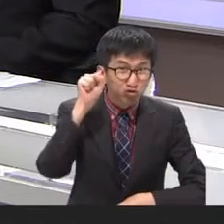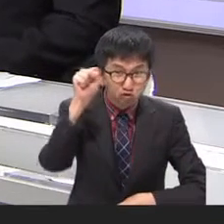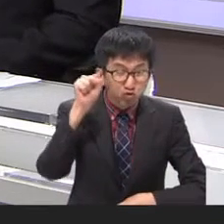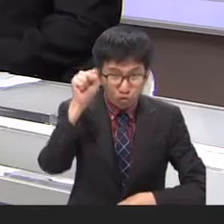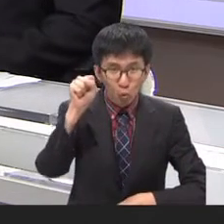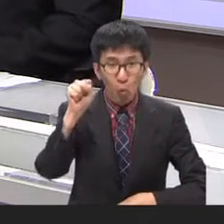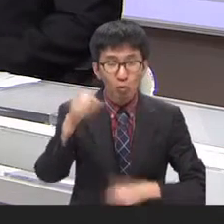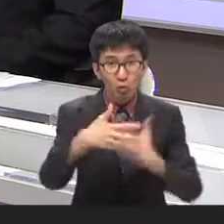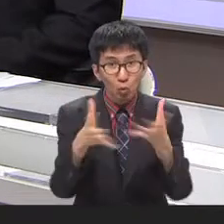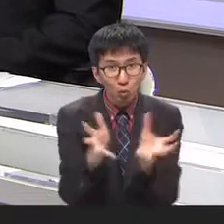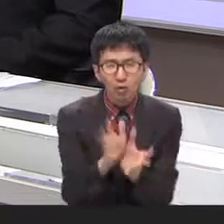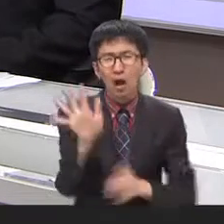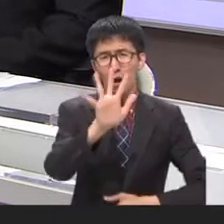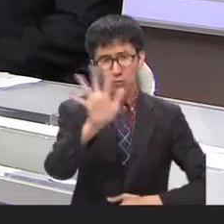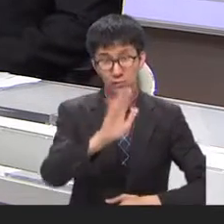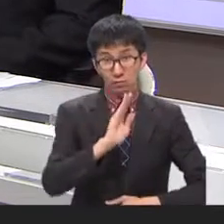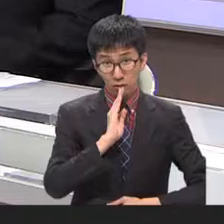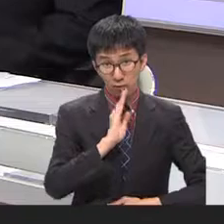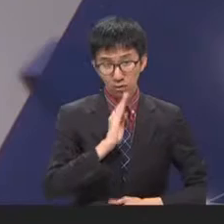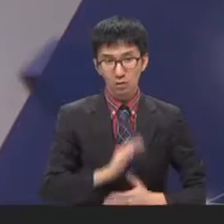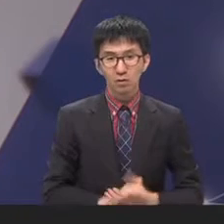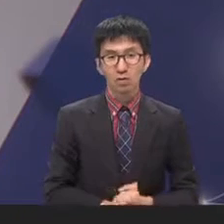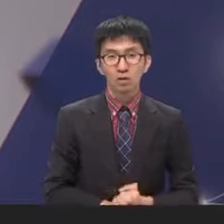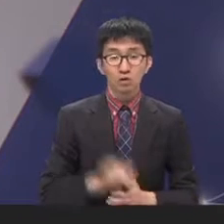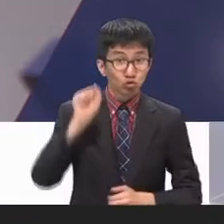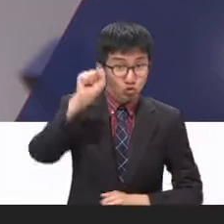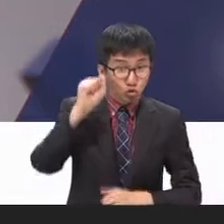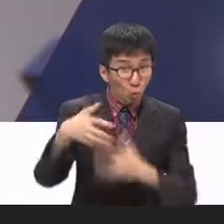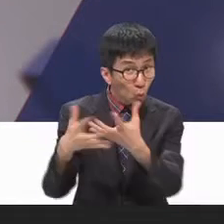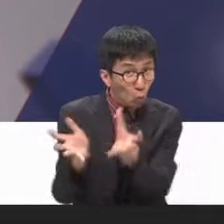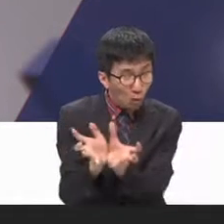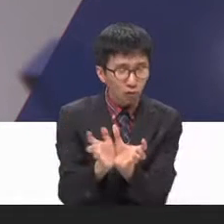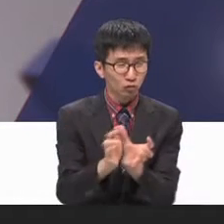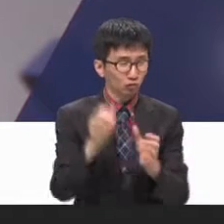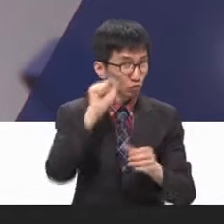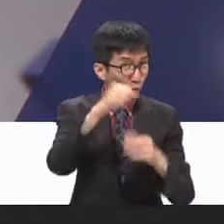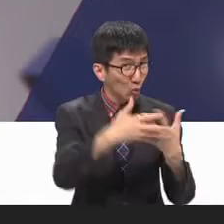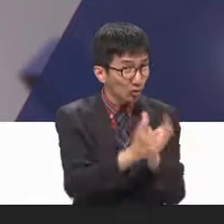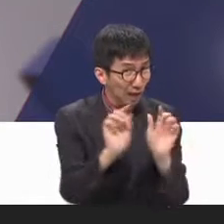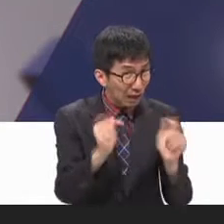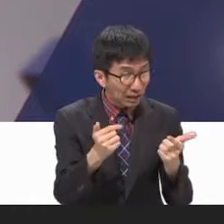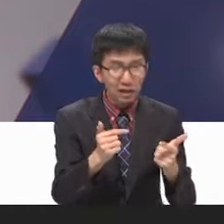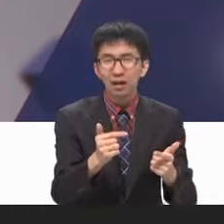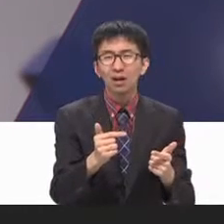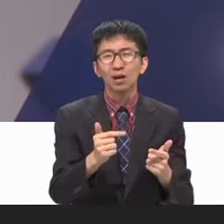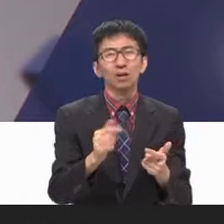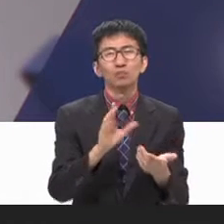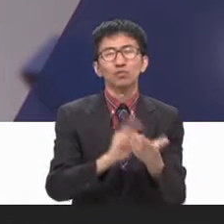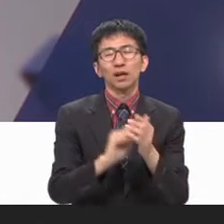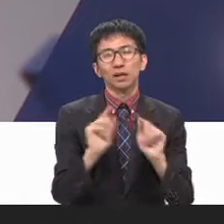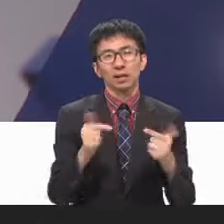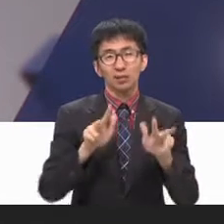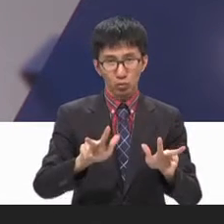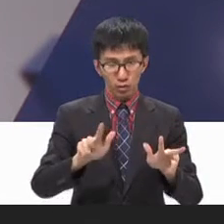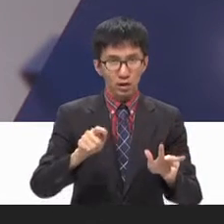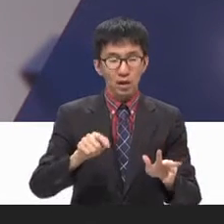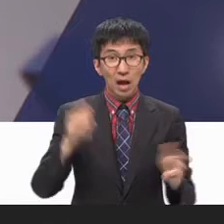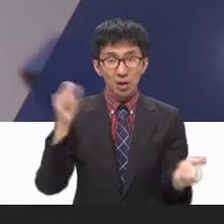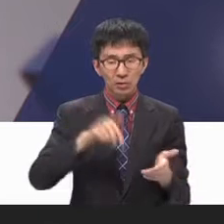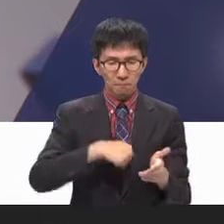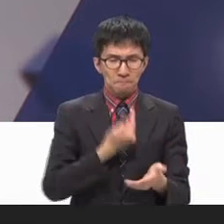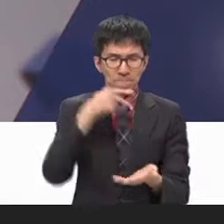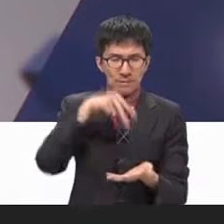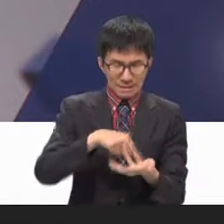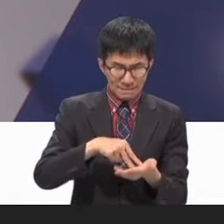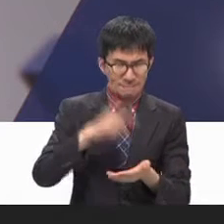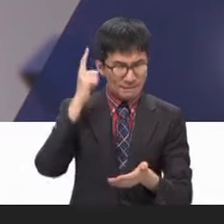아니더라구요 4 여기서 이제 운동권 이다 아니다 보다는 학생들이 자발적으로 이제 이번 투쟁을 주도했다는 게